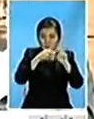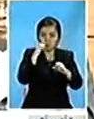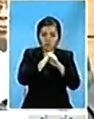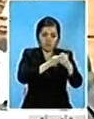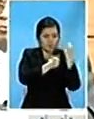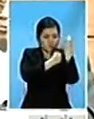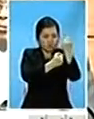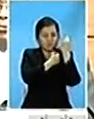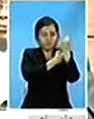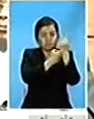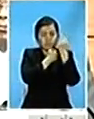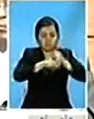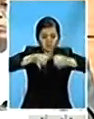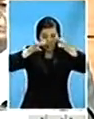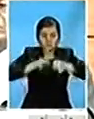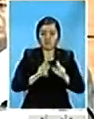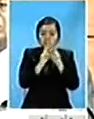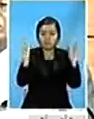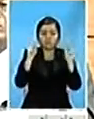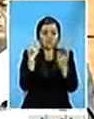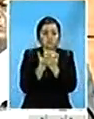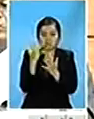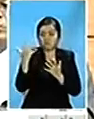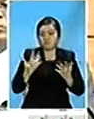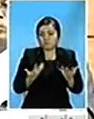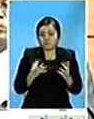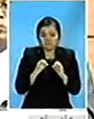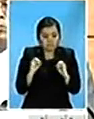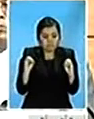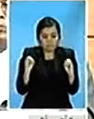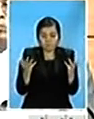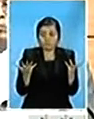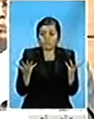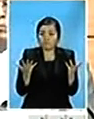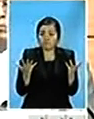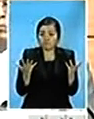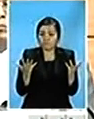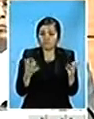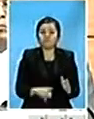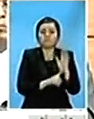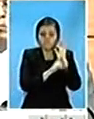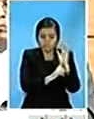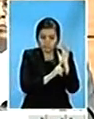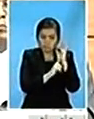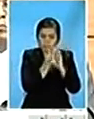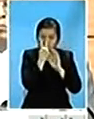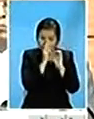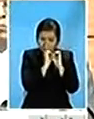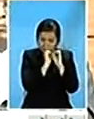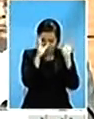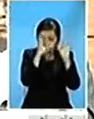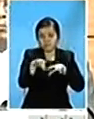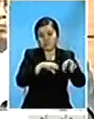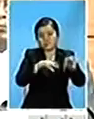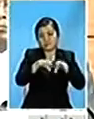ประท้วงการตัดสินของกรรมการยังไม่มีอยู่ในมือนี่คือตัวแทนนี่คือตัวอย่างที่เห็นชัดนะครับว่าการบริห